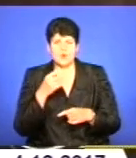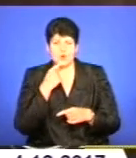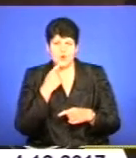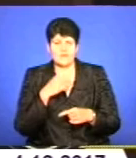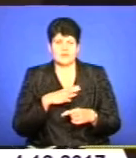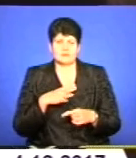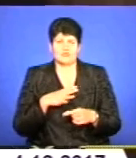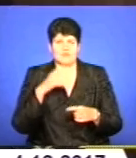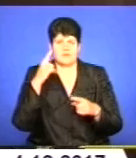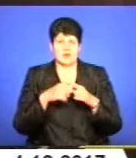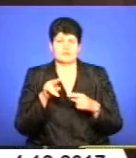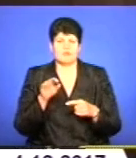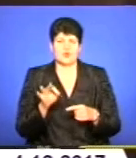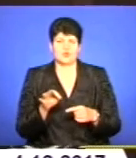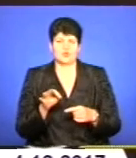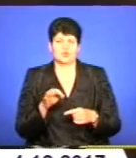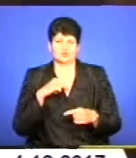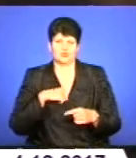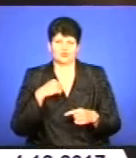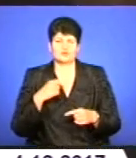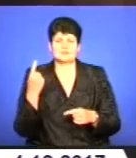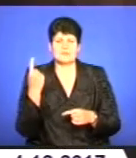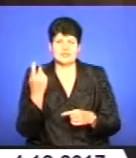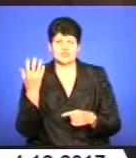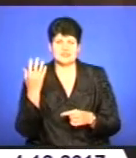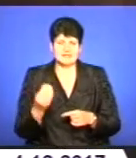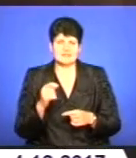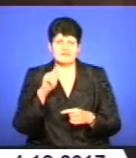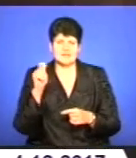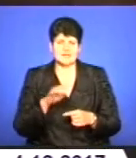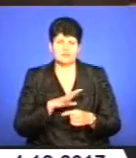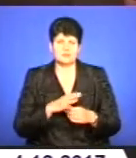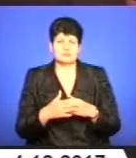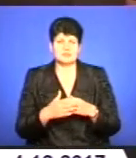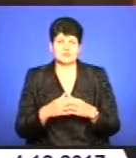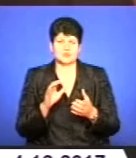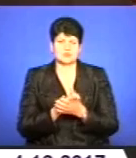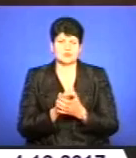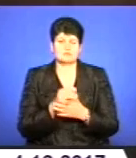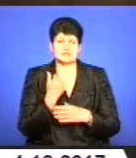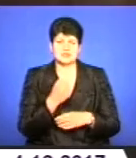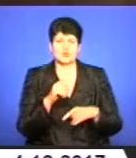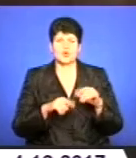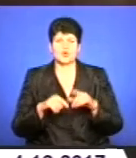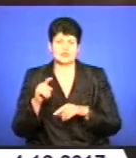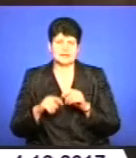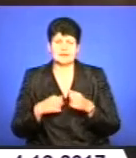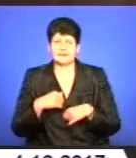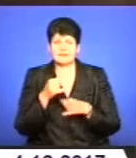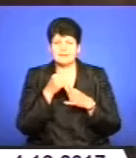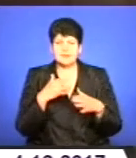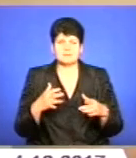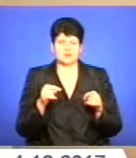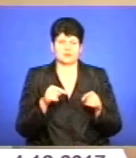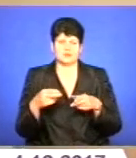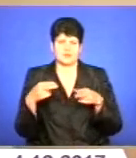брат по духу. Тобто ми з перших днів війни з ним були близько дуже знайомі, з їхньою родиною, і я не міг просто, щоб тут